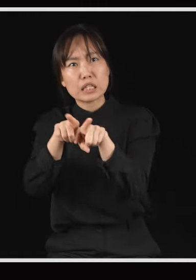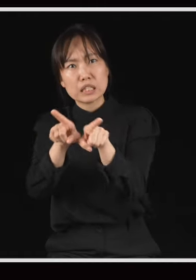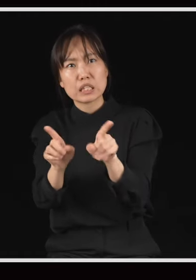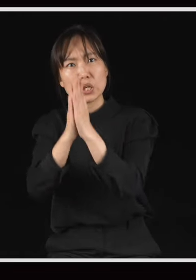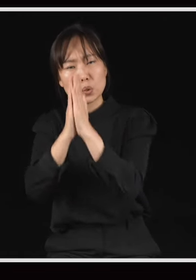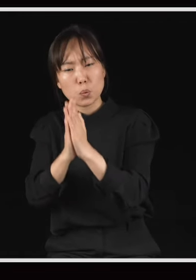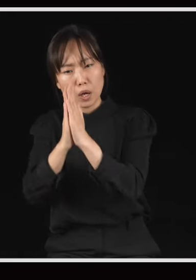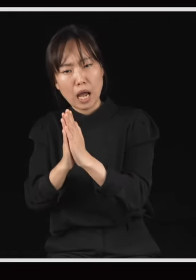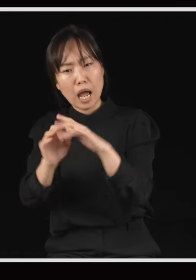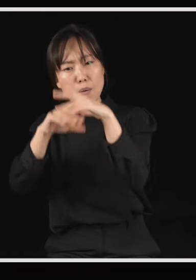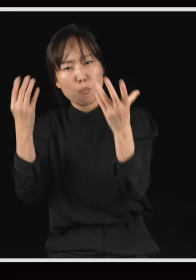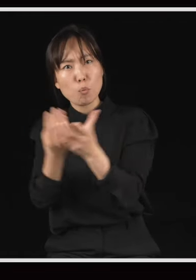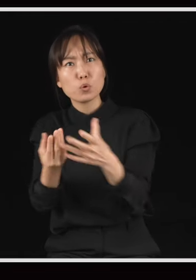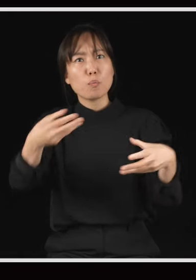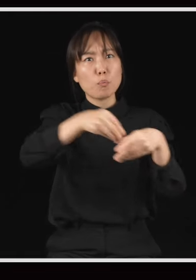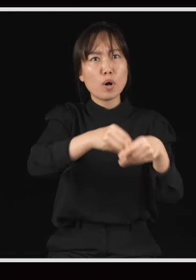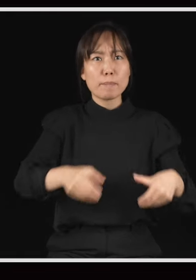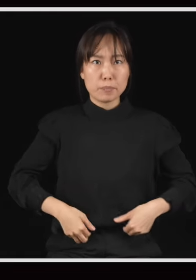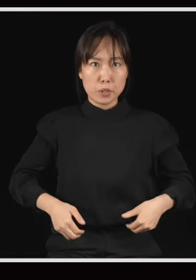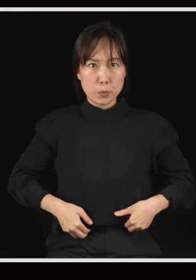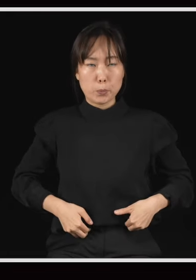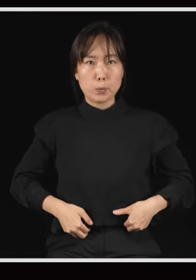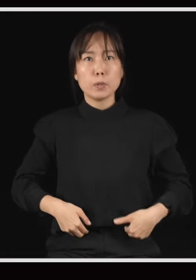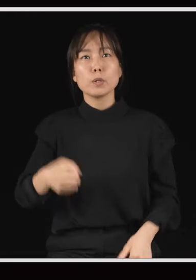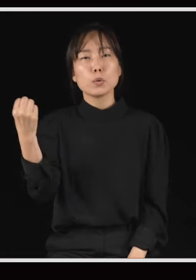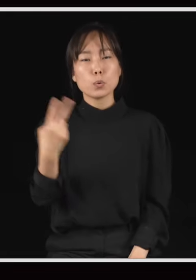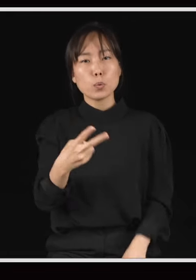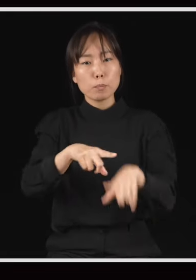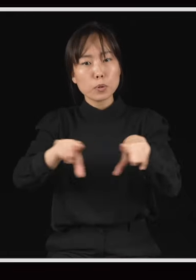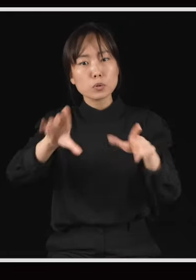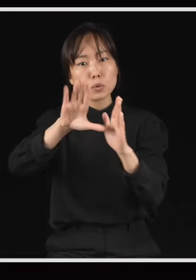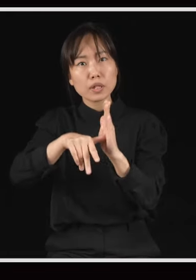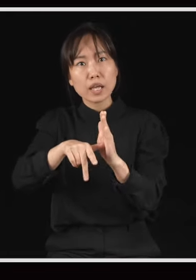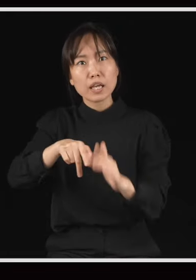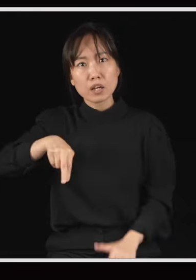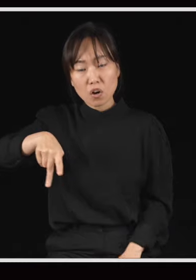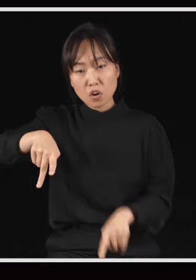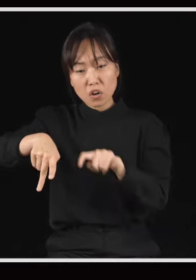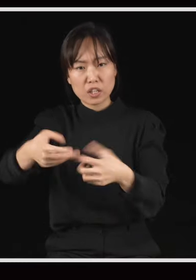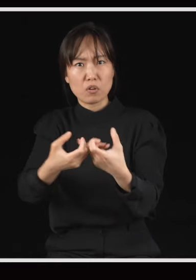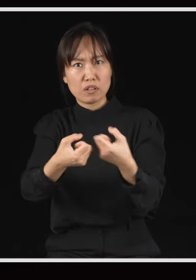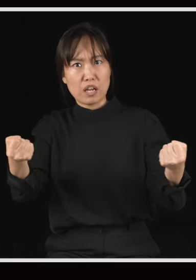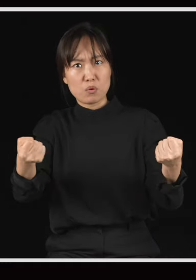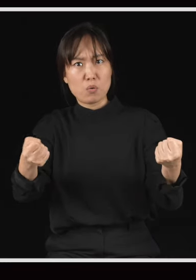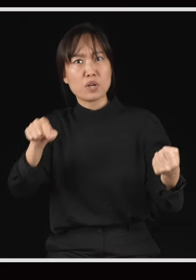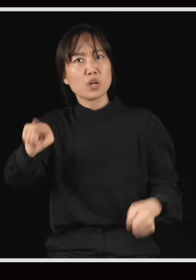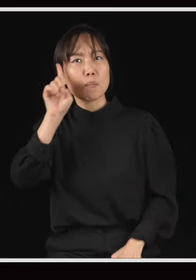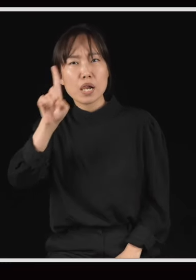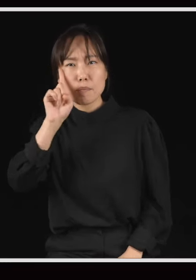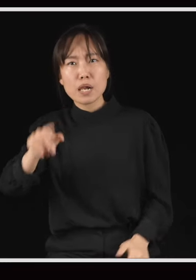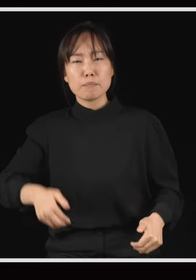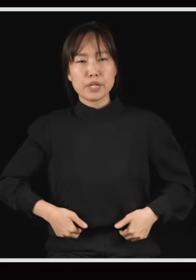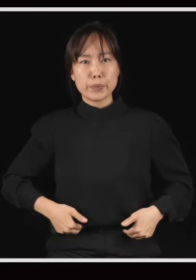그리고 거기서도 모빌리티, 그러니까 일상 활동에서의 교통수단으로서 이동은 빼놓고 있습니다.